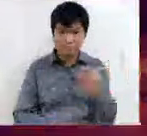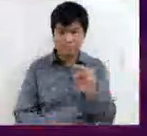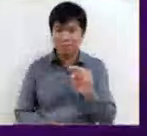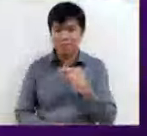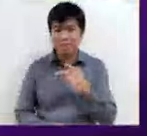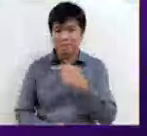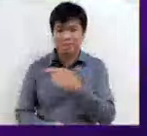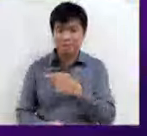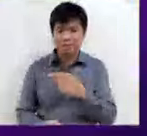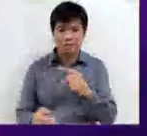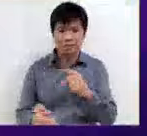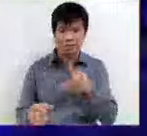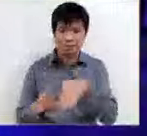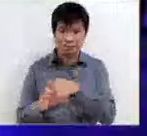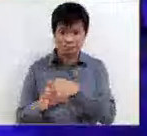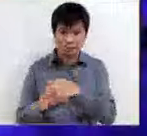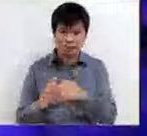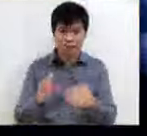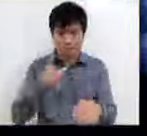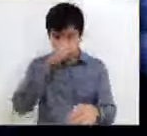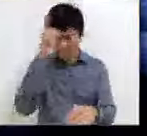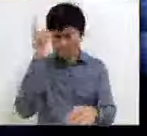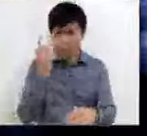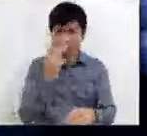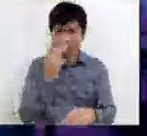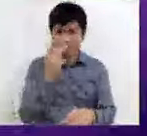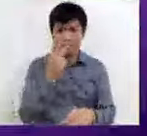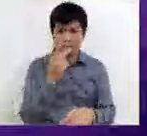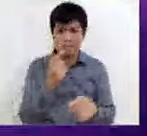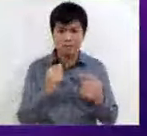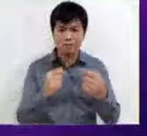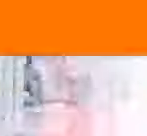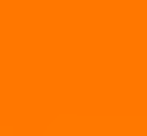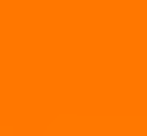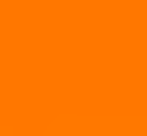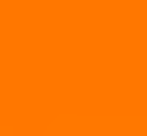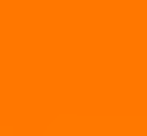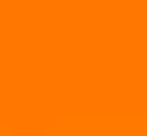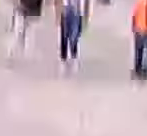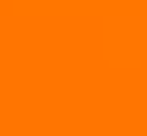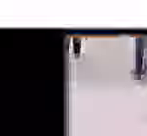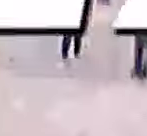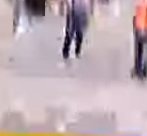naging pinaka-successful na girl group sa buong mundo.